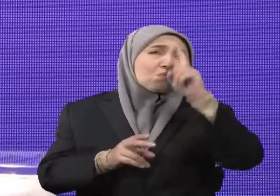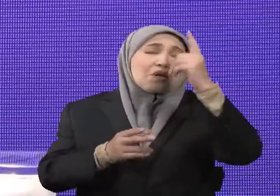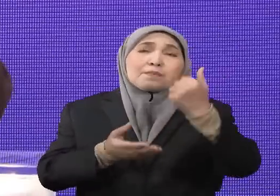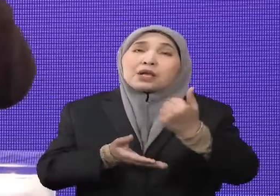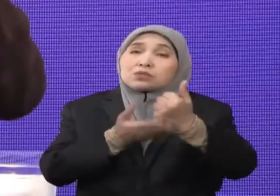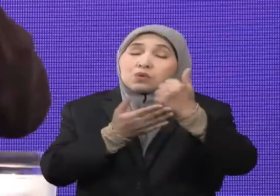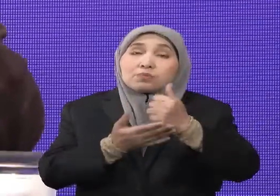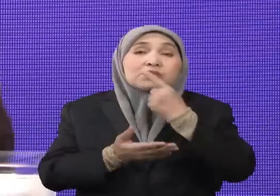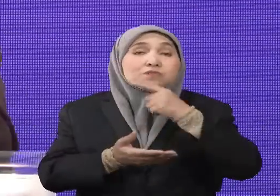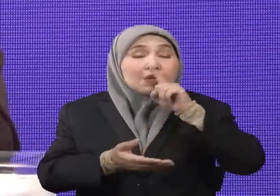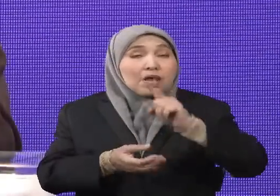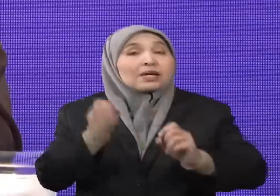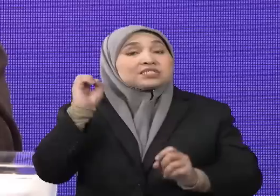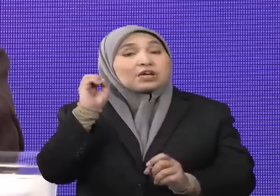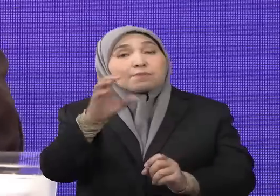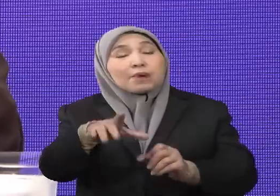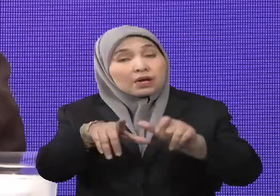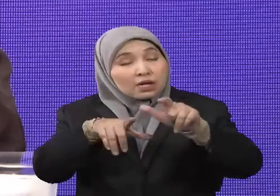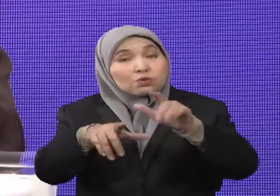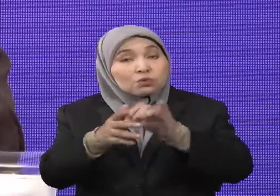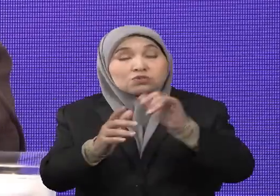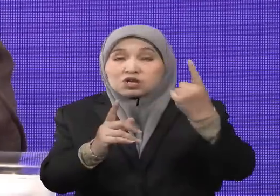bismillah campak kayu itu